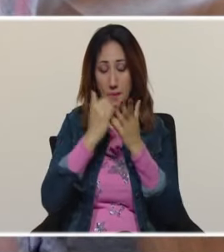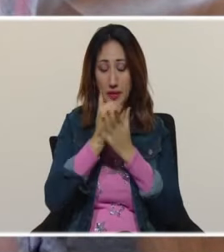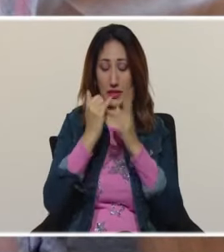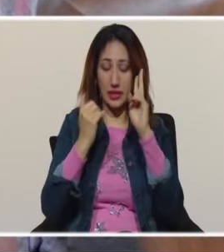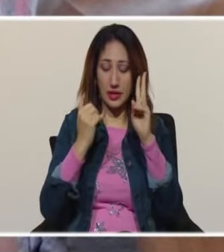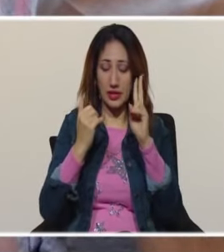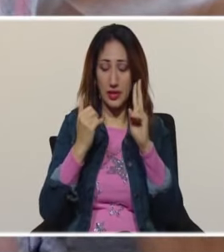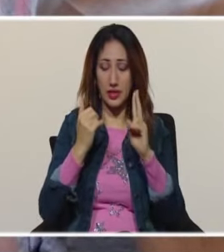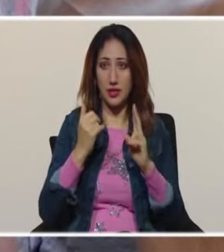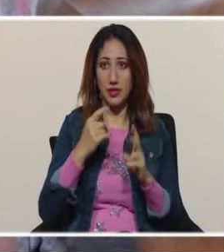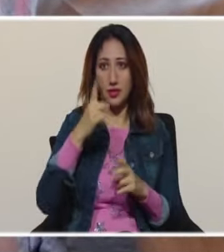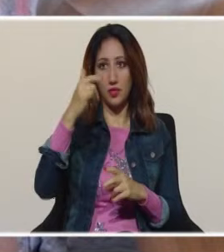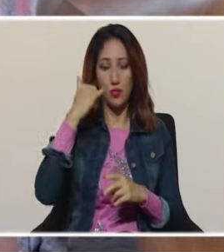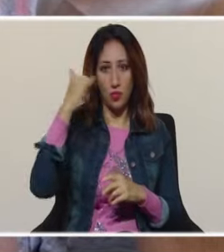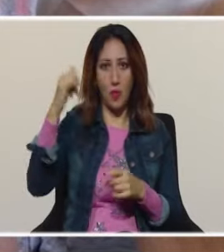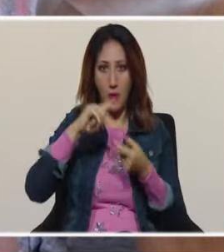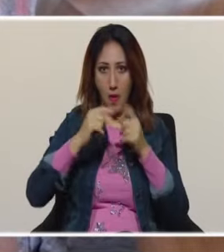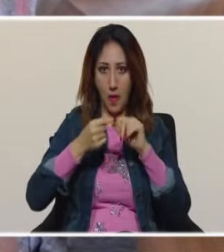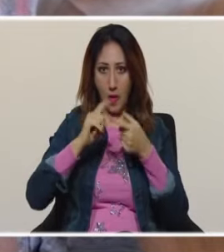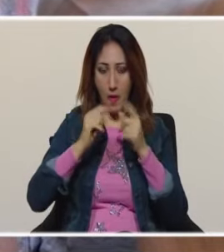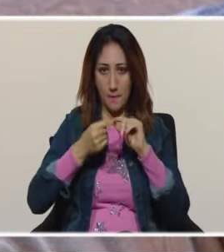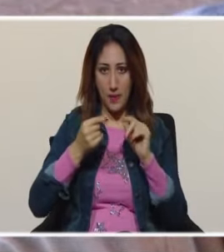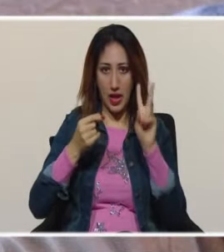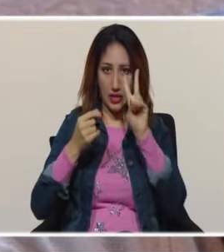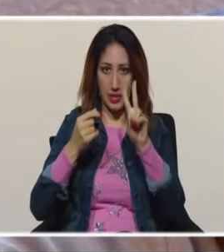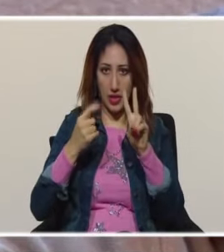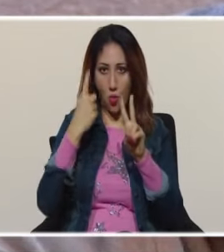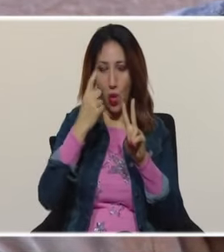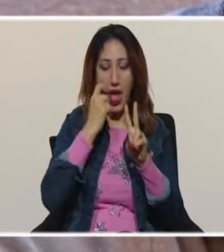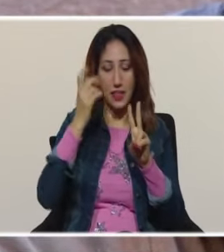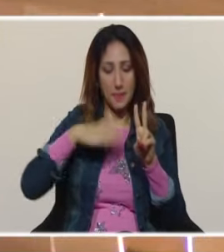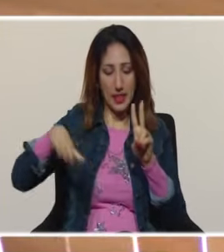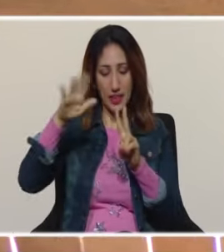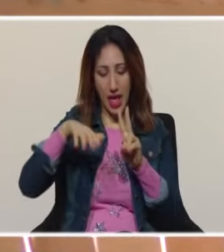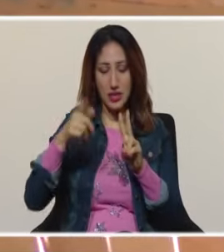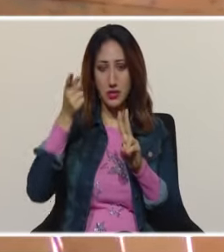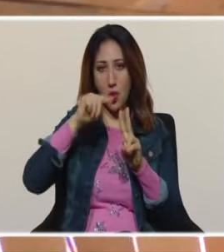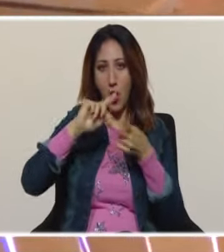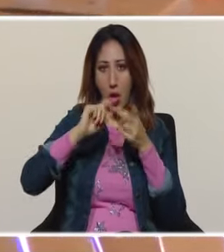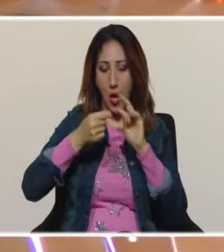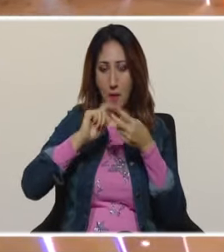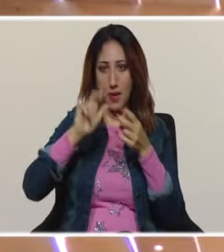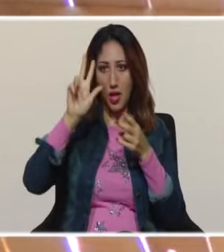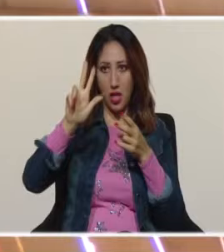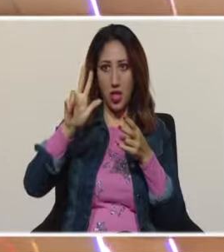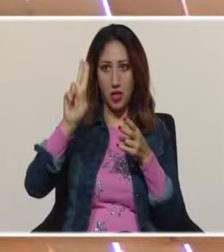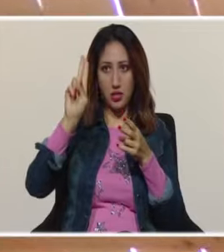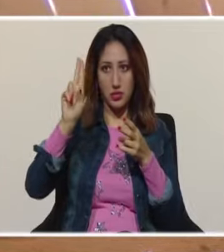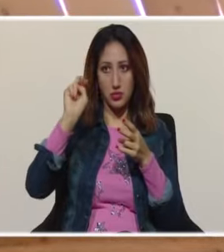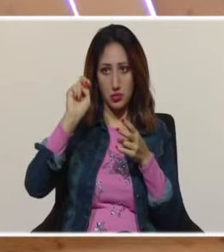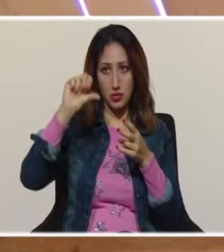برضو اتوصلنا جمعية تقوى القلوب وبرنامج واحد من الناس، ويشكروا برضو يعني عملونا السقف